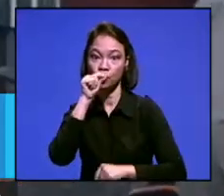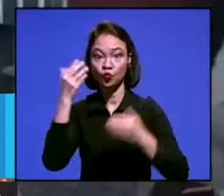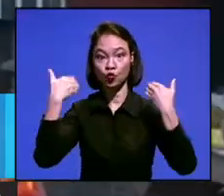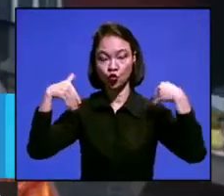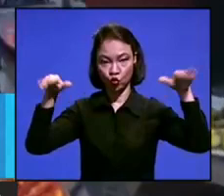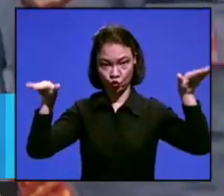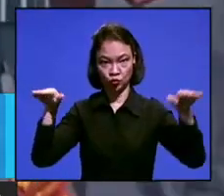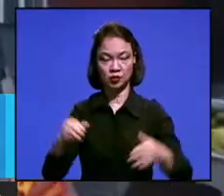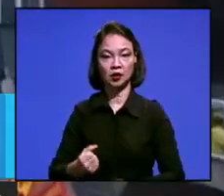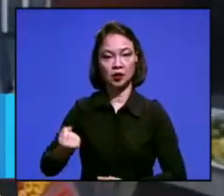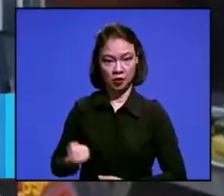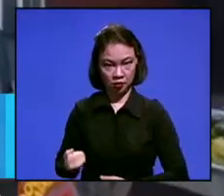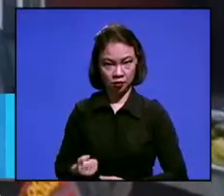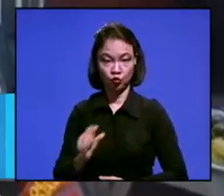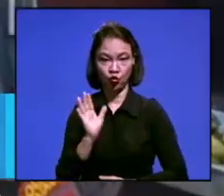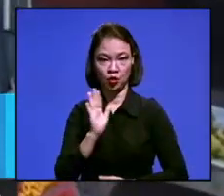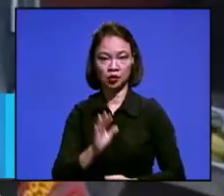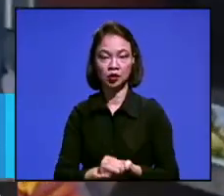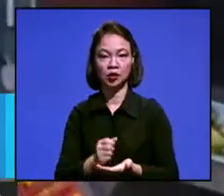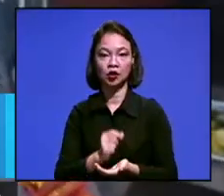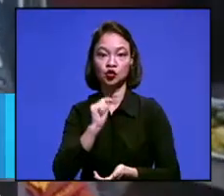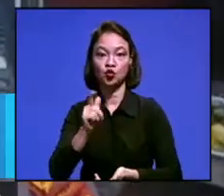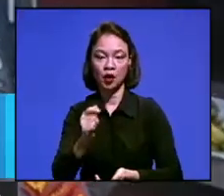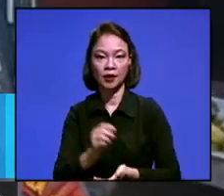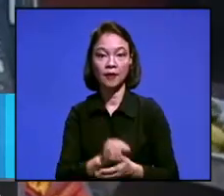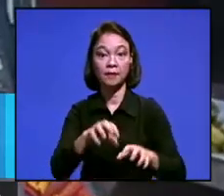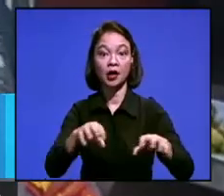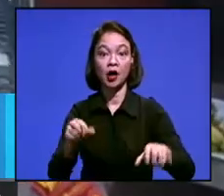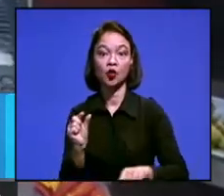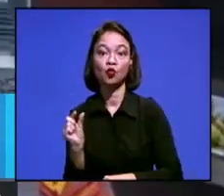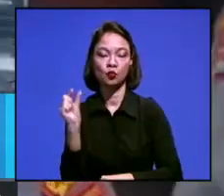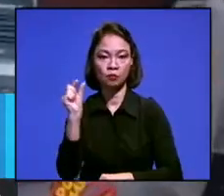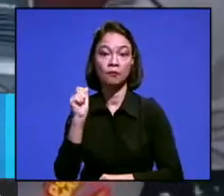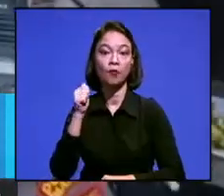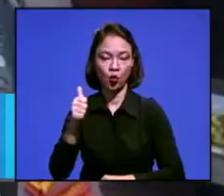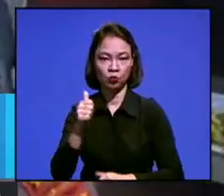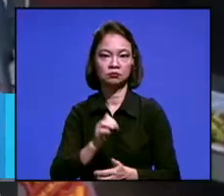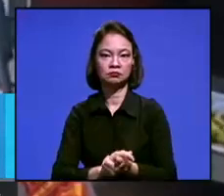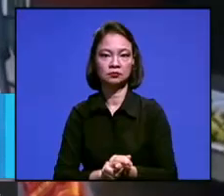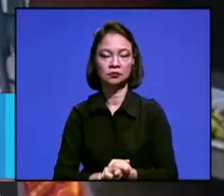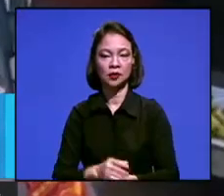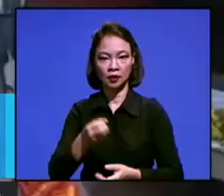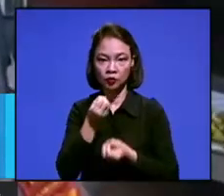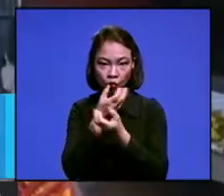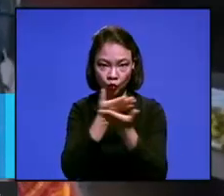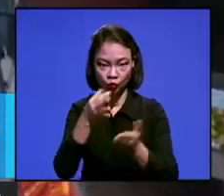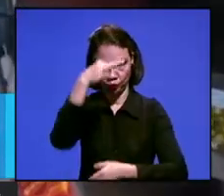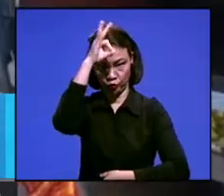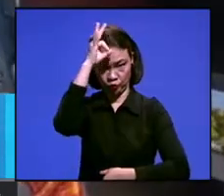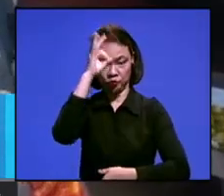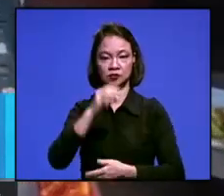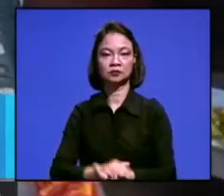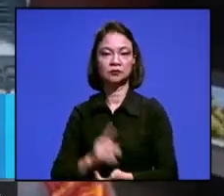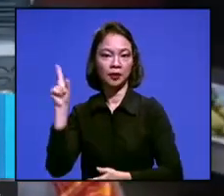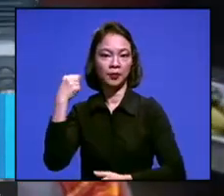menyangkut pasar yang menyangkut kebutuhan pokok, ini hanya menjual burung. Atas pertimbangan Pemda, khususnya Wali Kota dan Pak Kapolres kemarin,